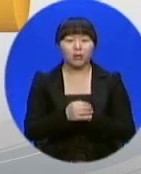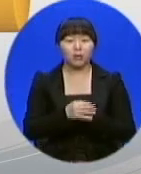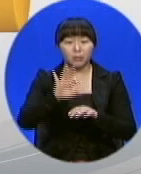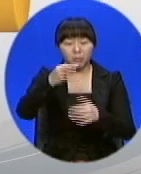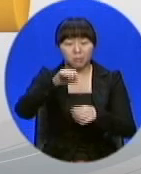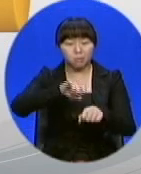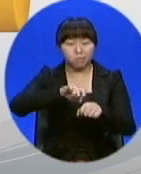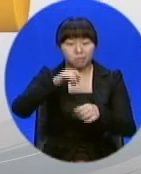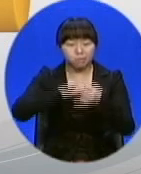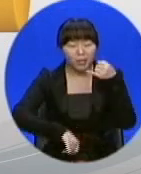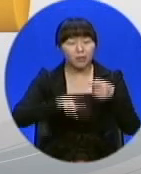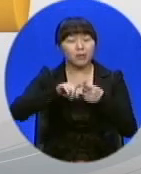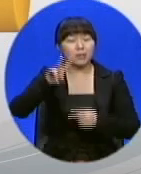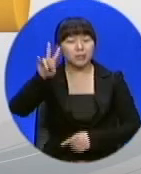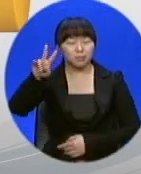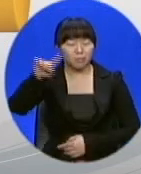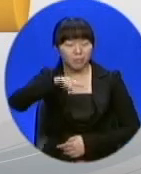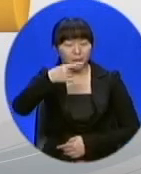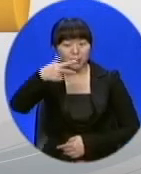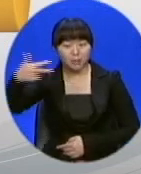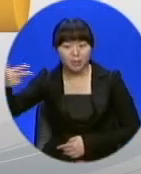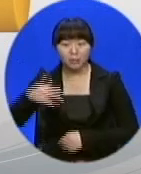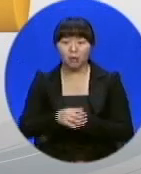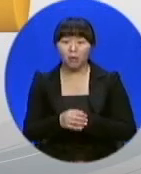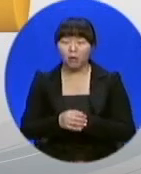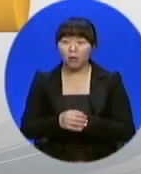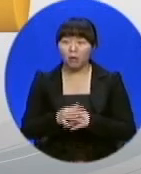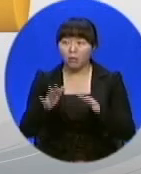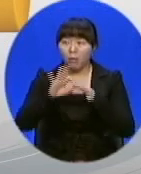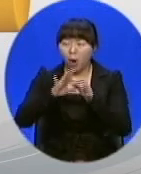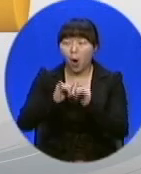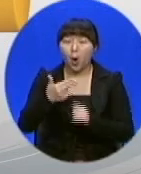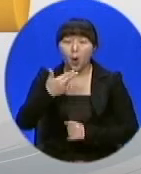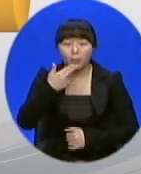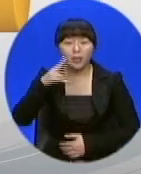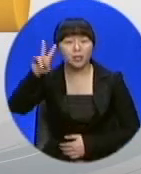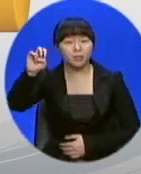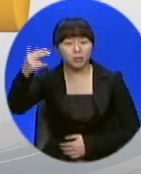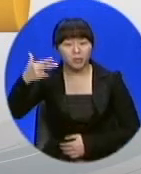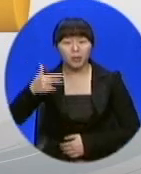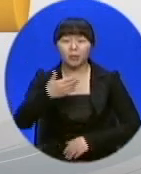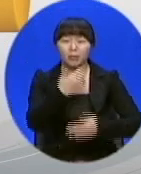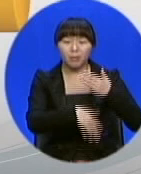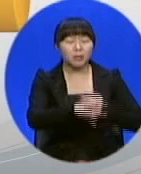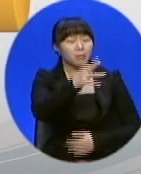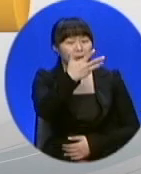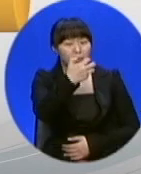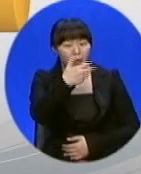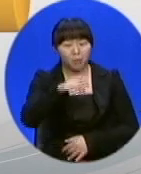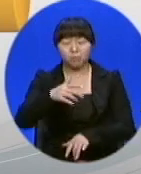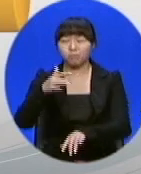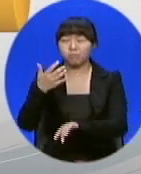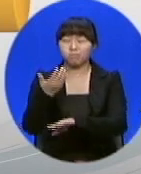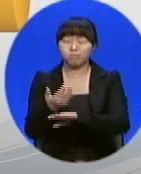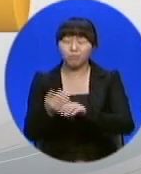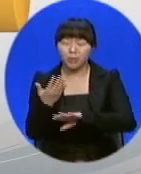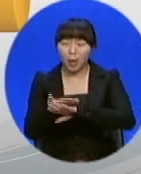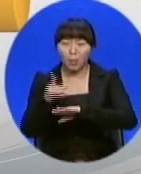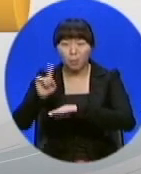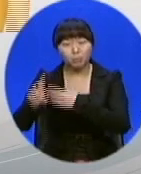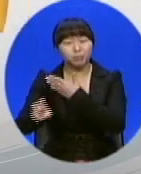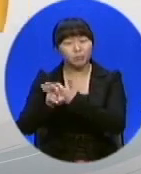107명, 무연고자는 27명이었고 그 외에 수배자가 88명, 불법체류자가 7명이었다고